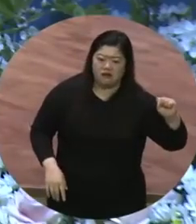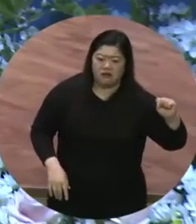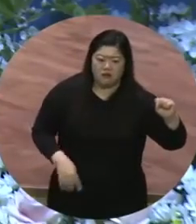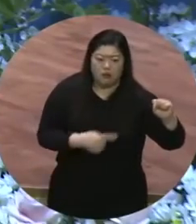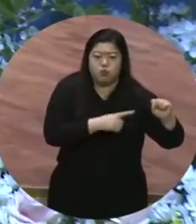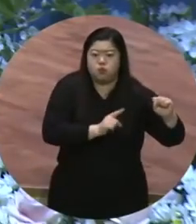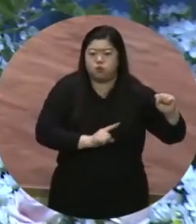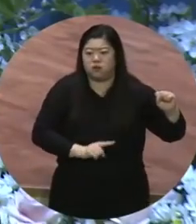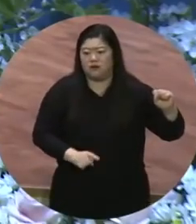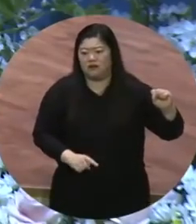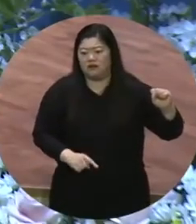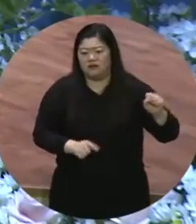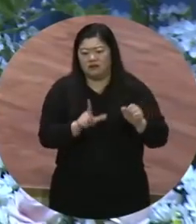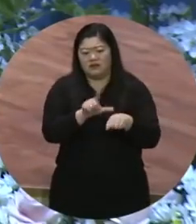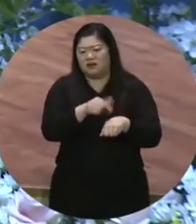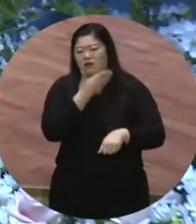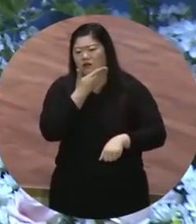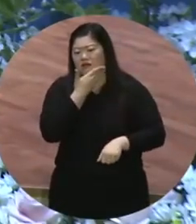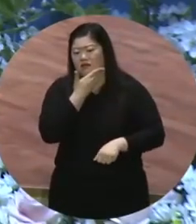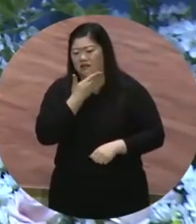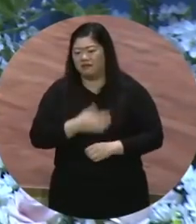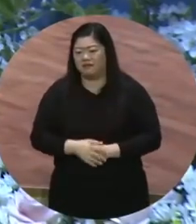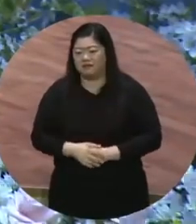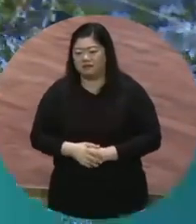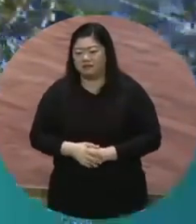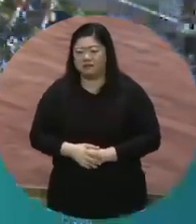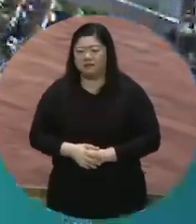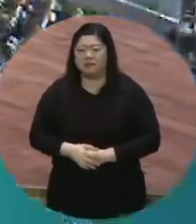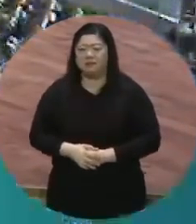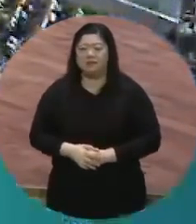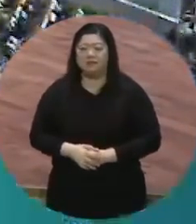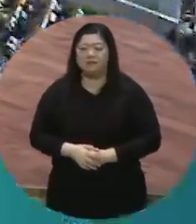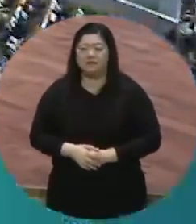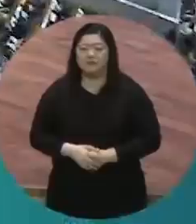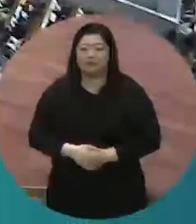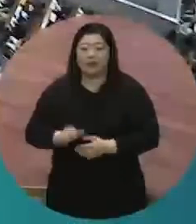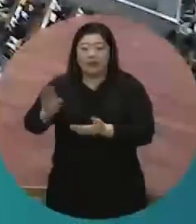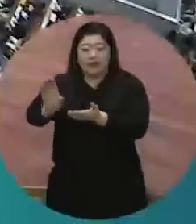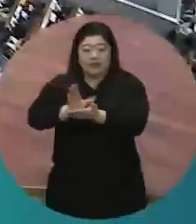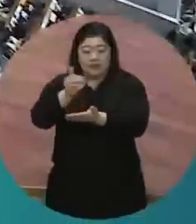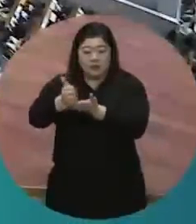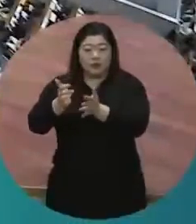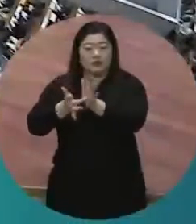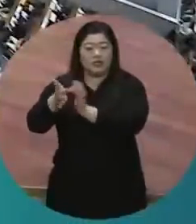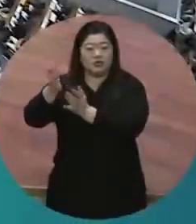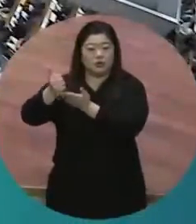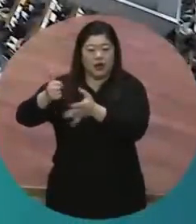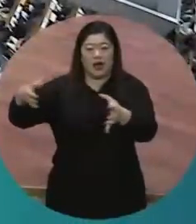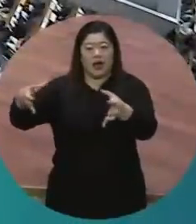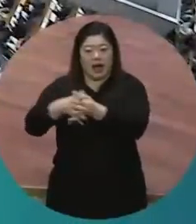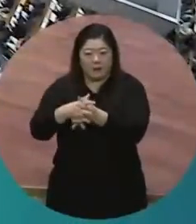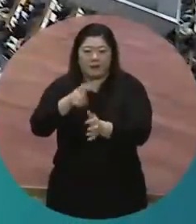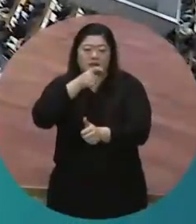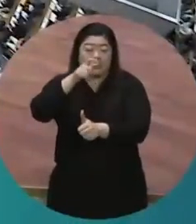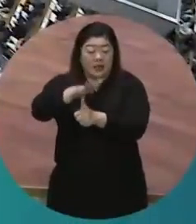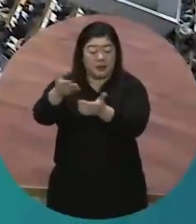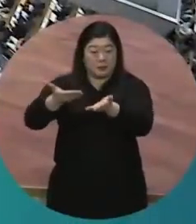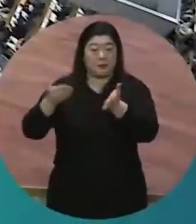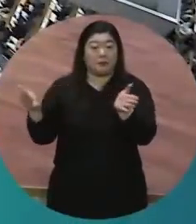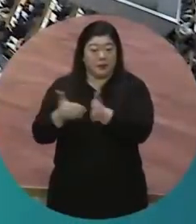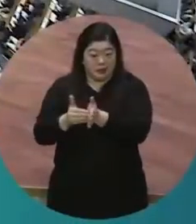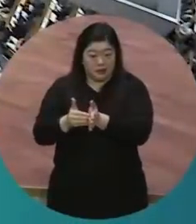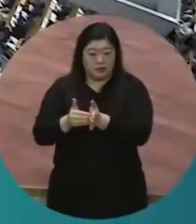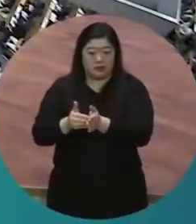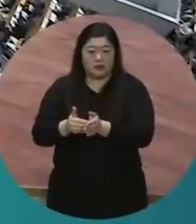수 있는 비결을 제시합니다. 3절로 5절입니다. 무릇 그리스도 예수와 합하여 세례를 받은 우리는